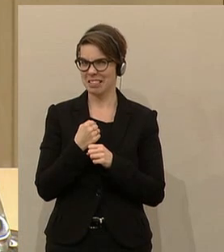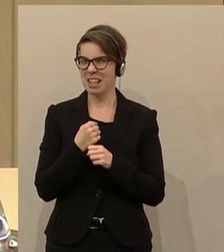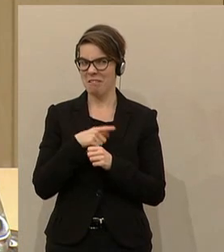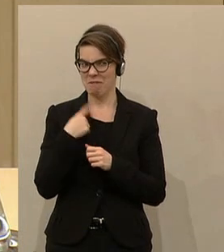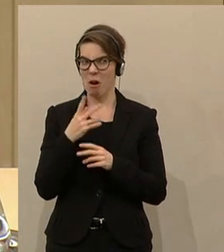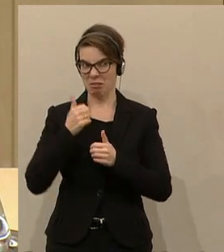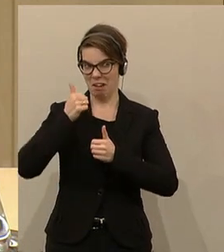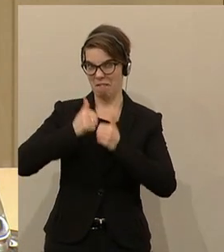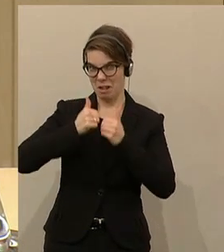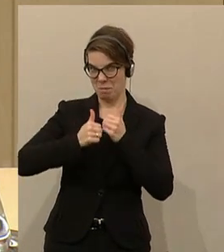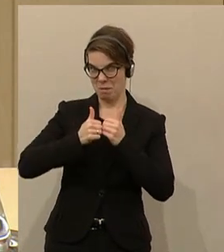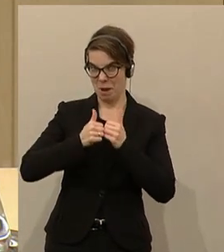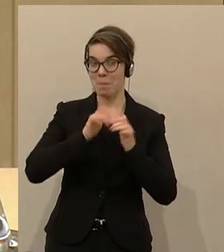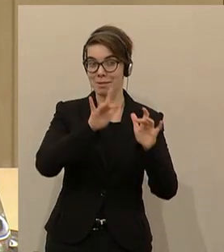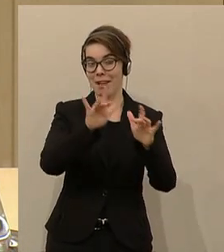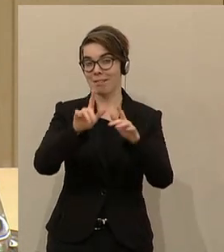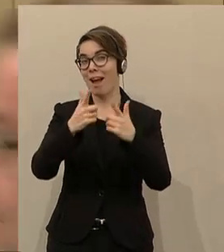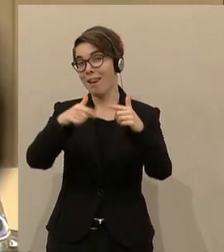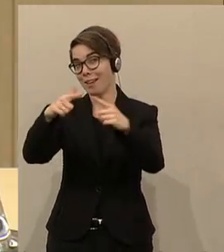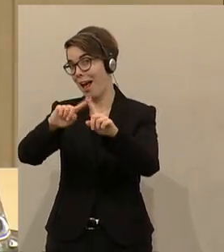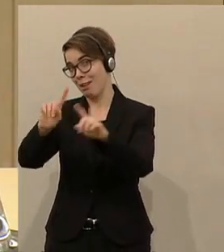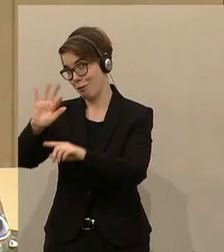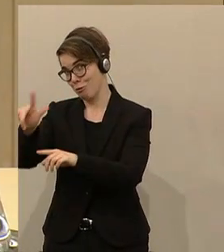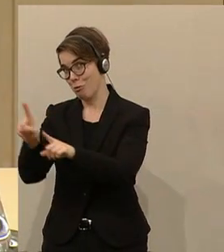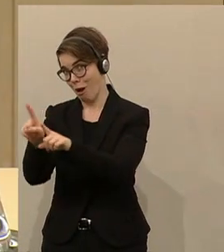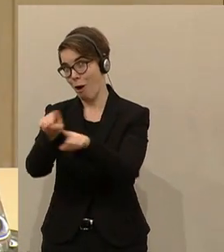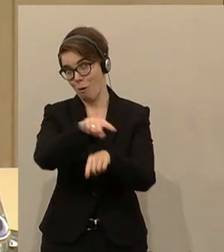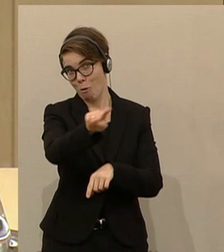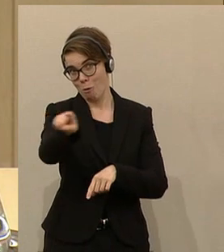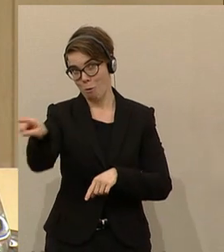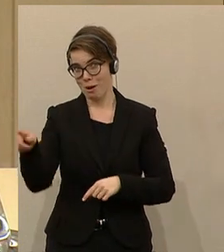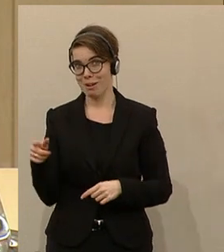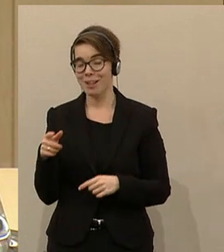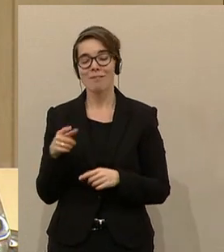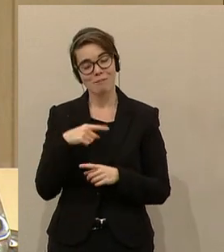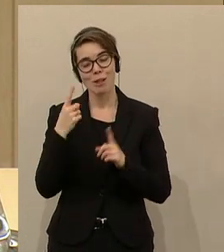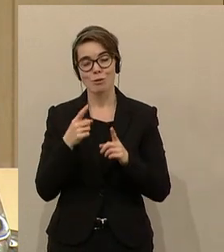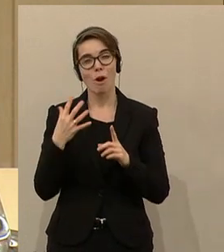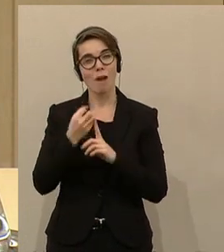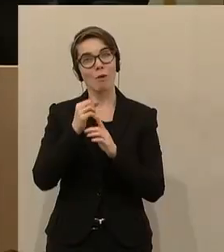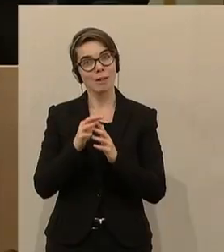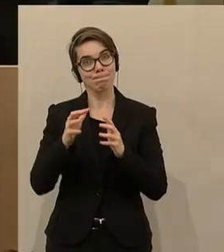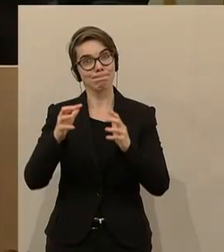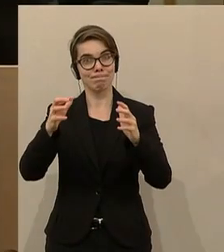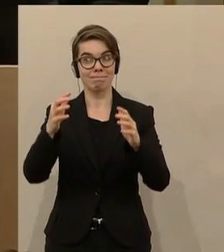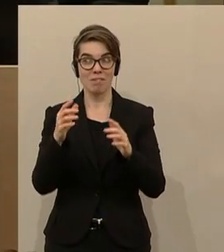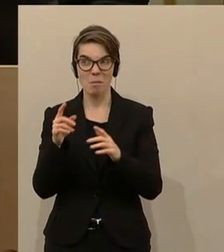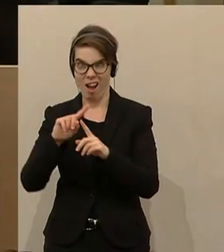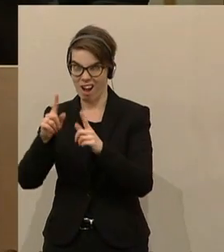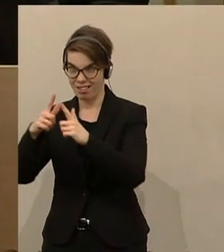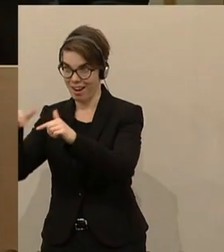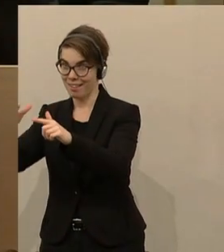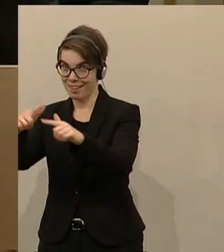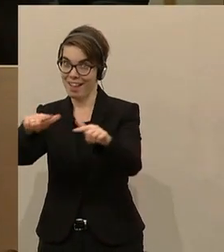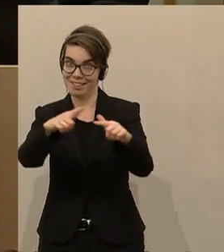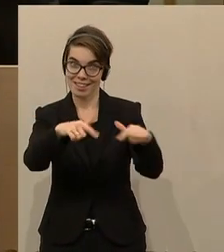Halt. Wir müssen den Erfolg der letzten Jahre ausbauen und weiterentwickeln. Denn auch andere Länder